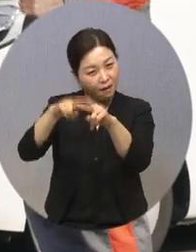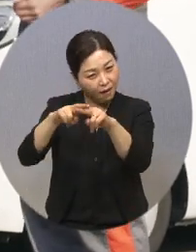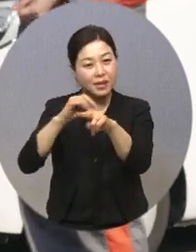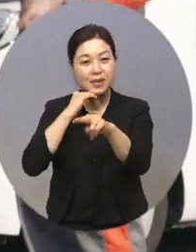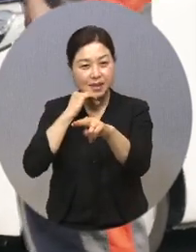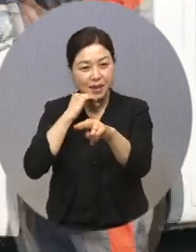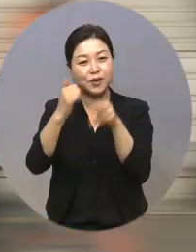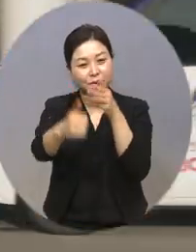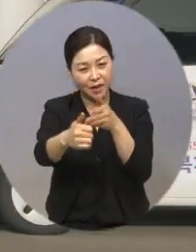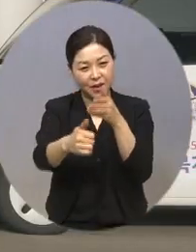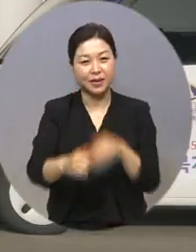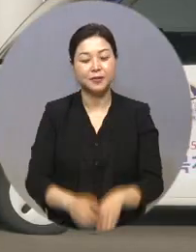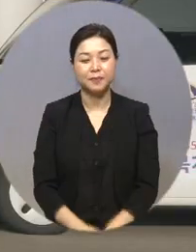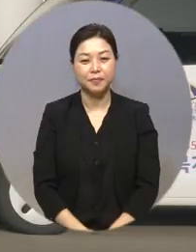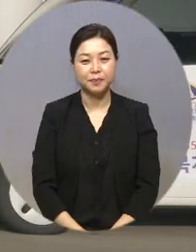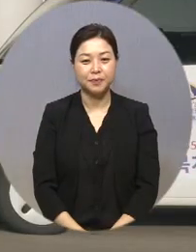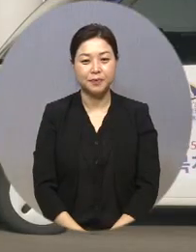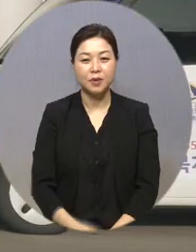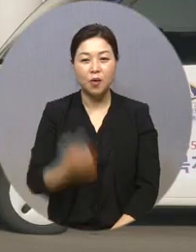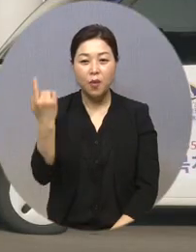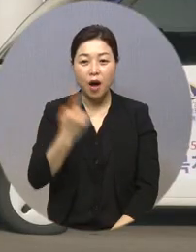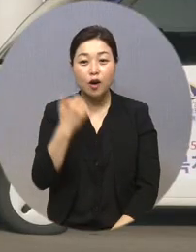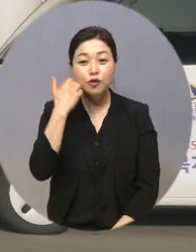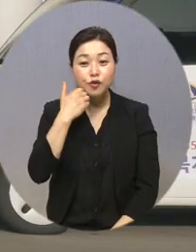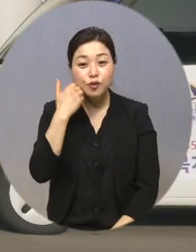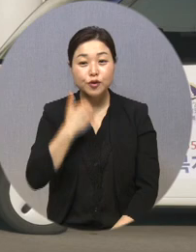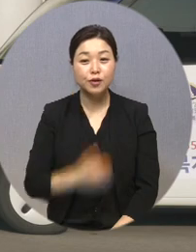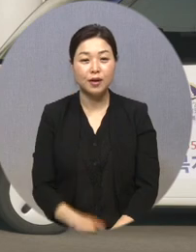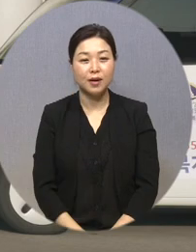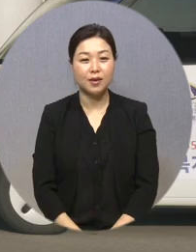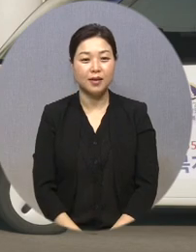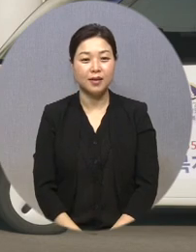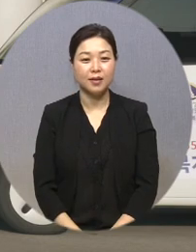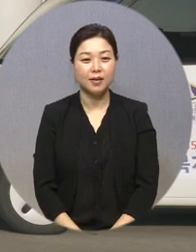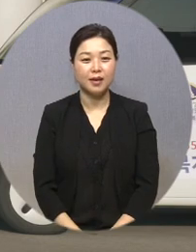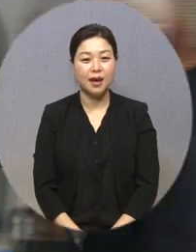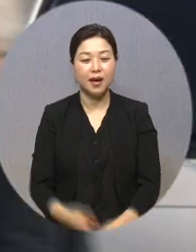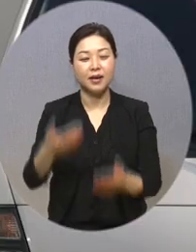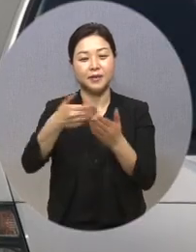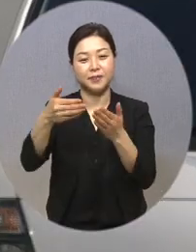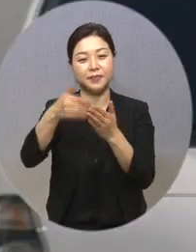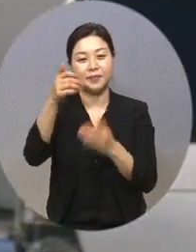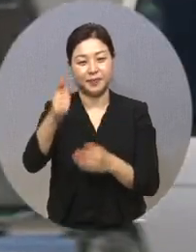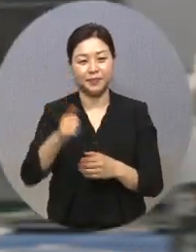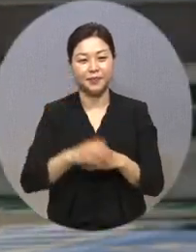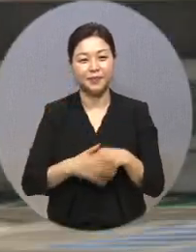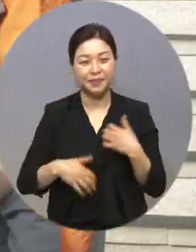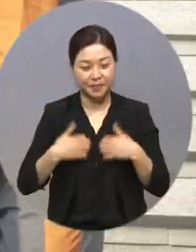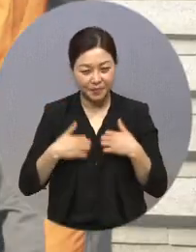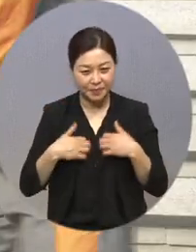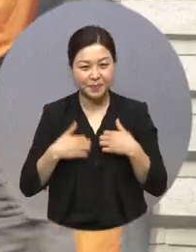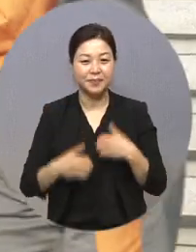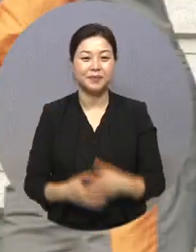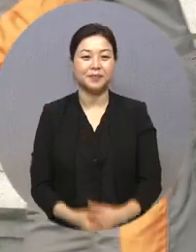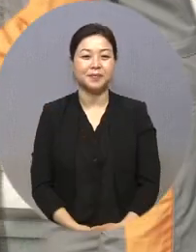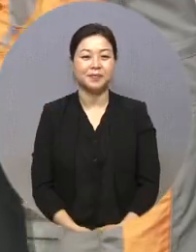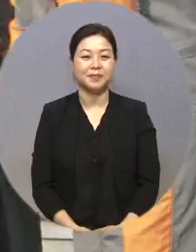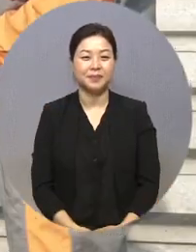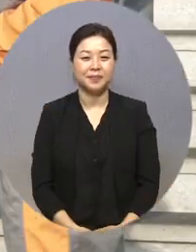만나뵙도록 하겠습니다. 네. 또 누가 오시죠? 아, 화백님 안녕하십니까? 안녕하세요. 이제